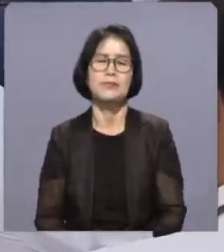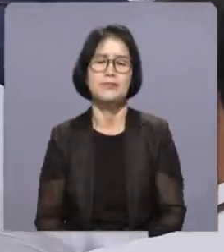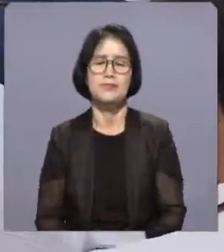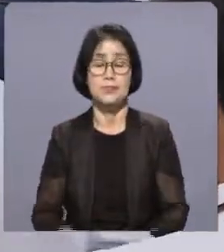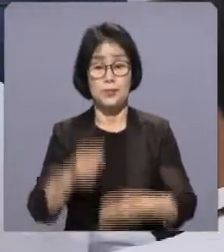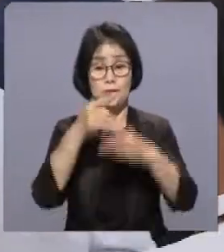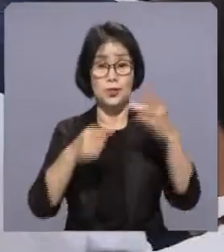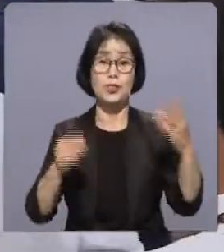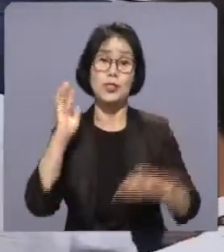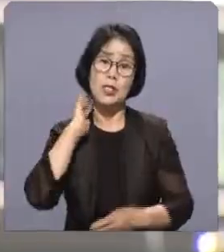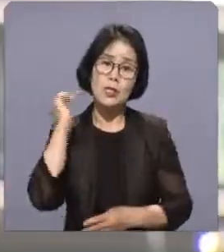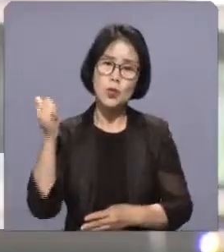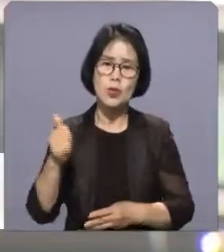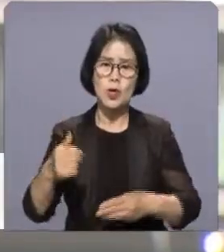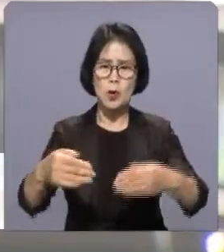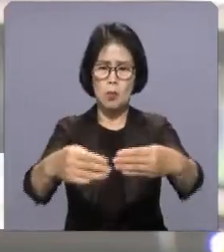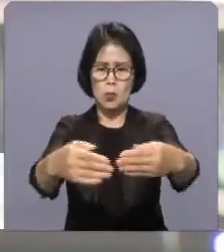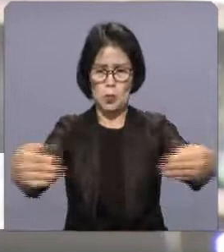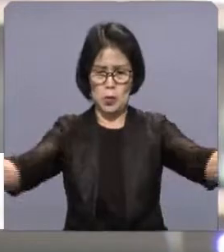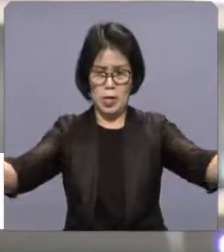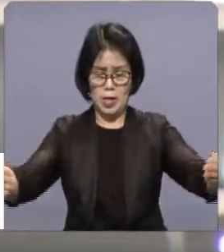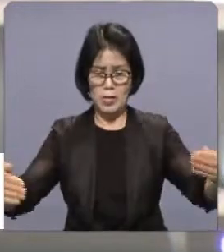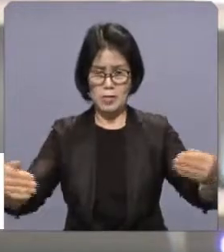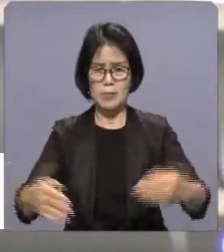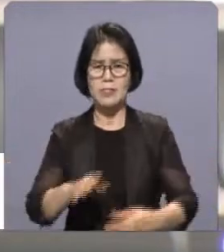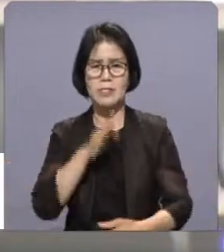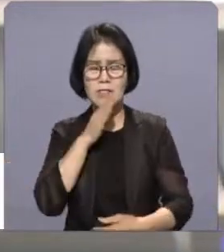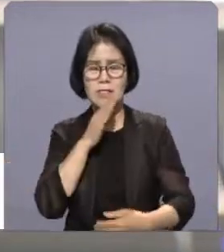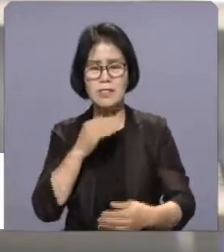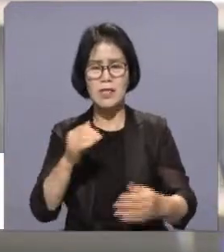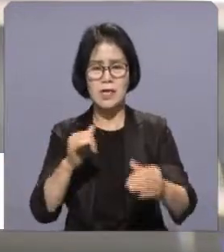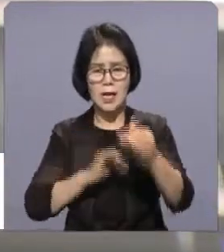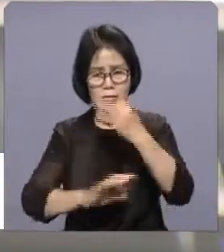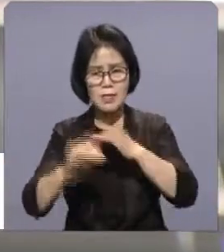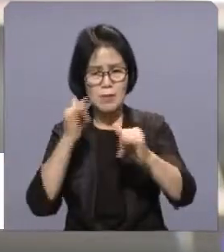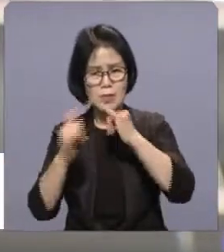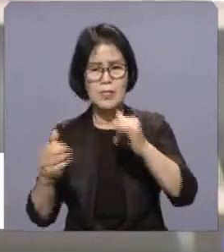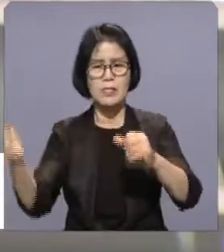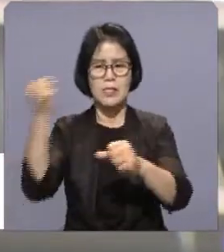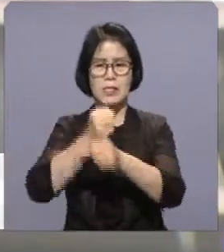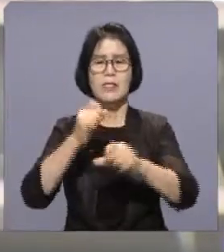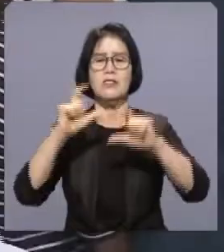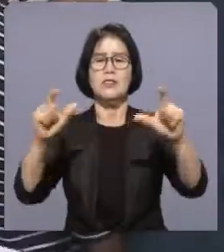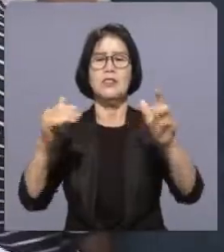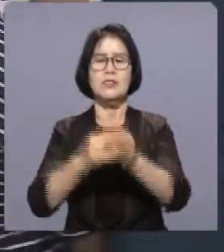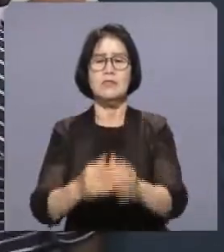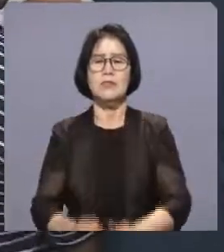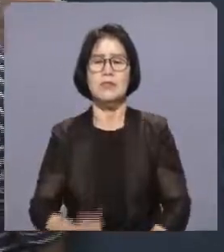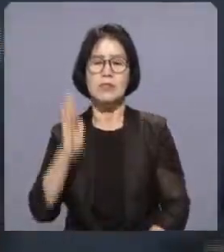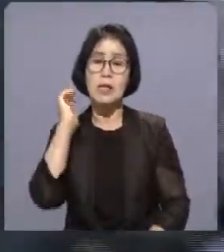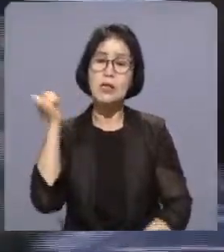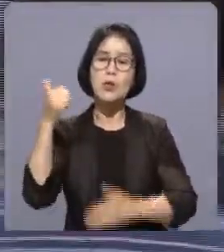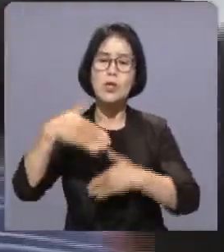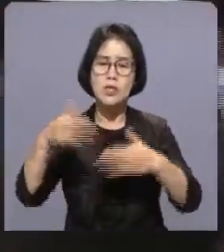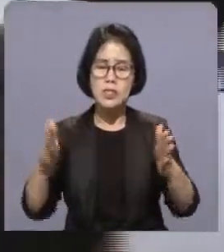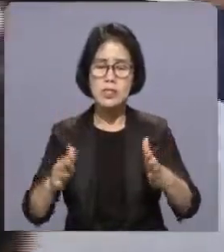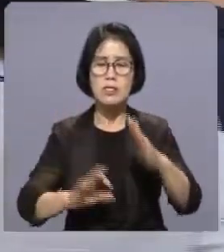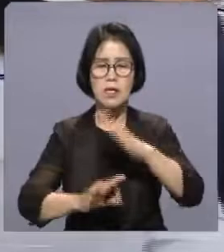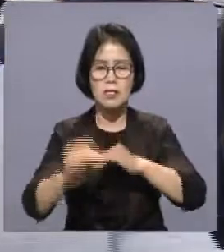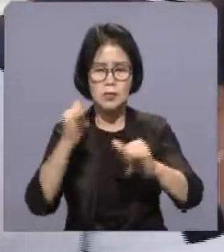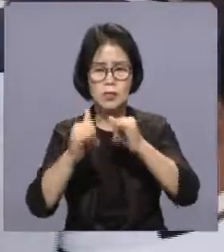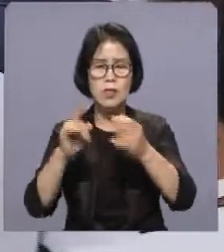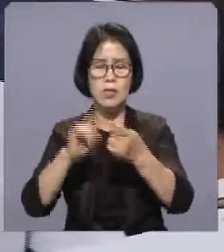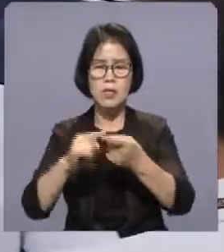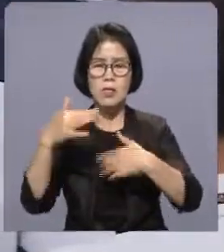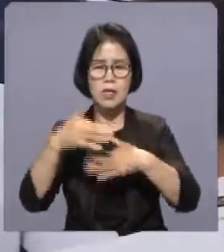윤석열 대통령은 포토라인을 치자며 사실상 도어 스태핑 재개도 선언했는데 대통령실은 도어 스태핑에 대한